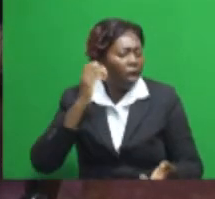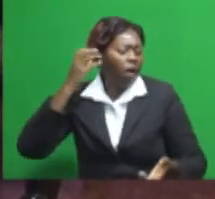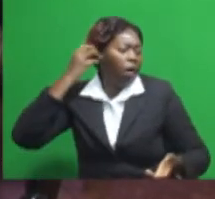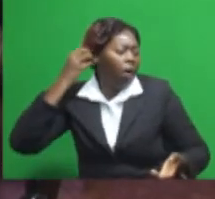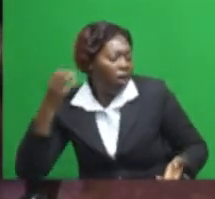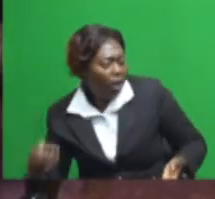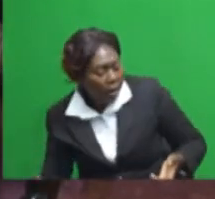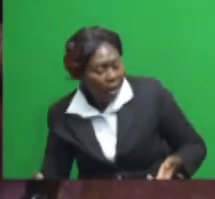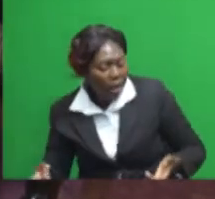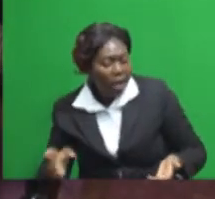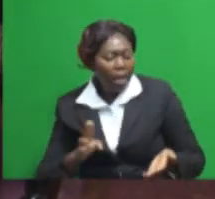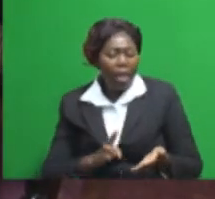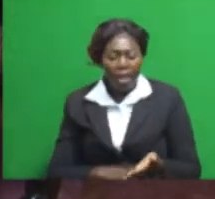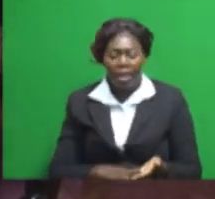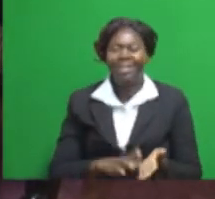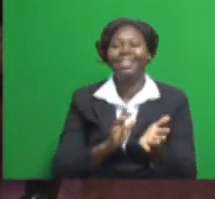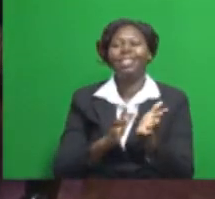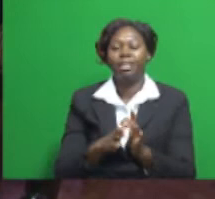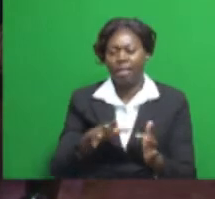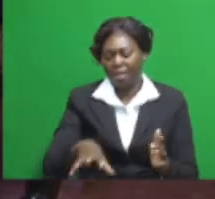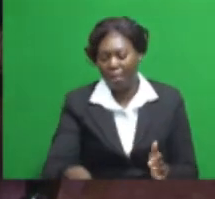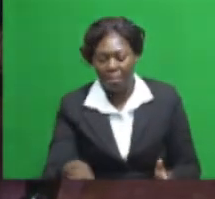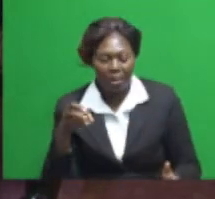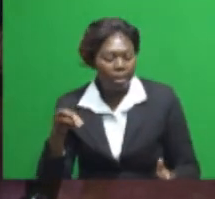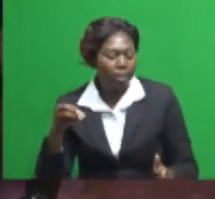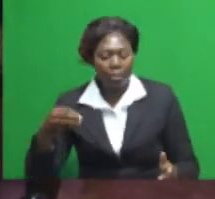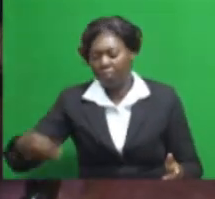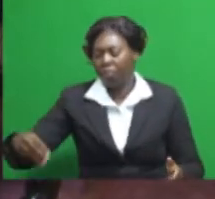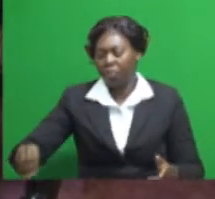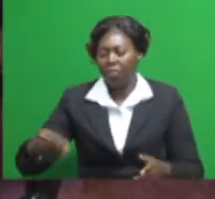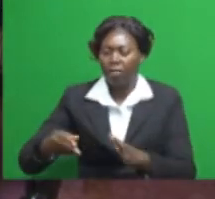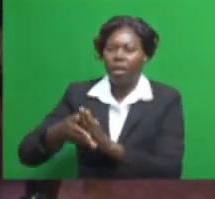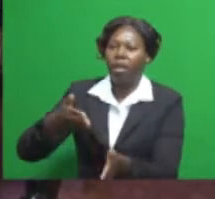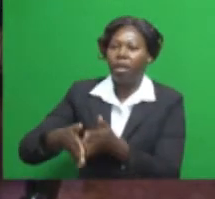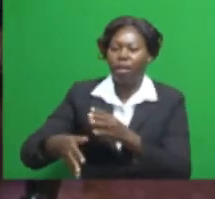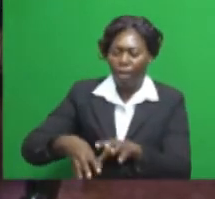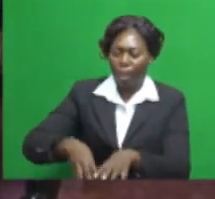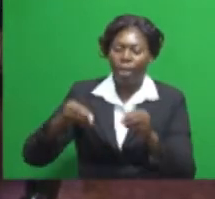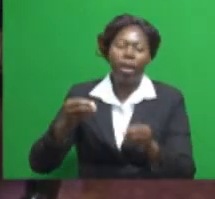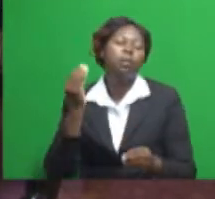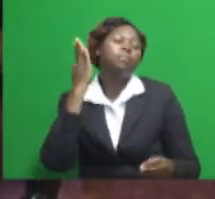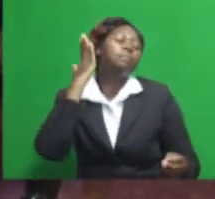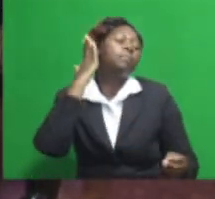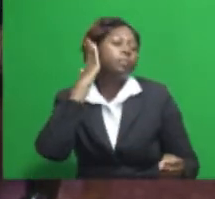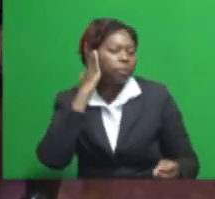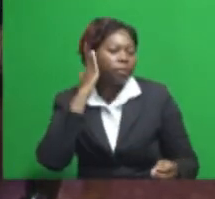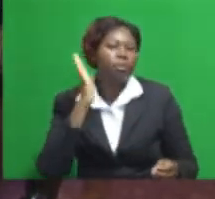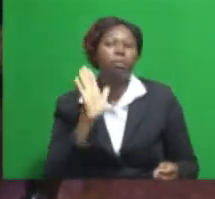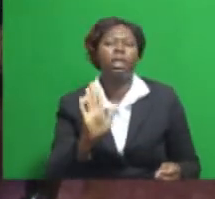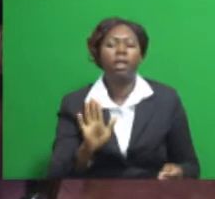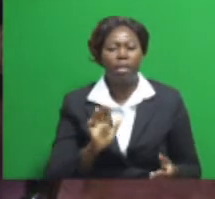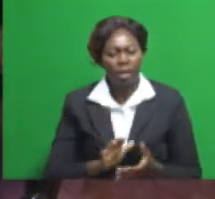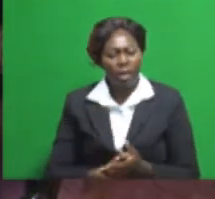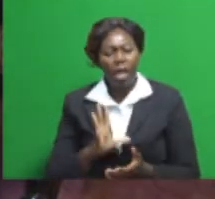anhonga nzeve achibva aidzosera. Nemajechaya. Akatoizunza ikatodzokera ikabva yangohila. Alright. Ndobva ati kuna Peter,